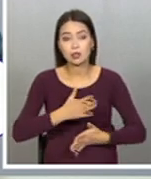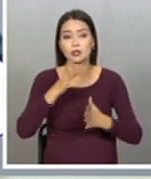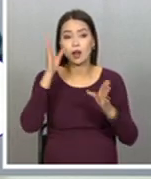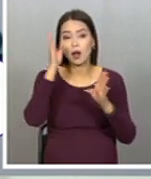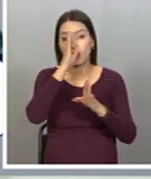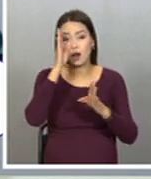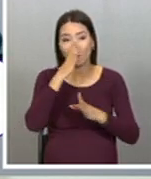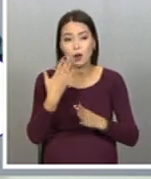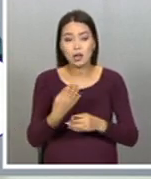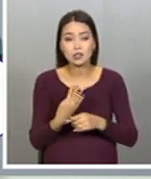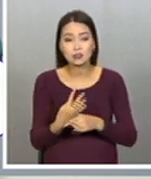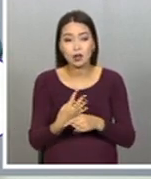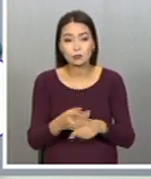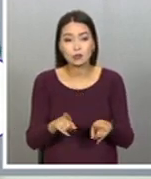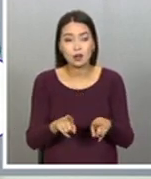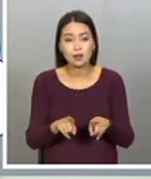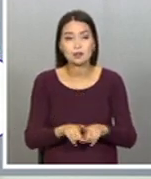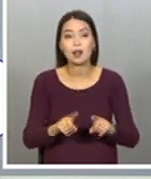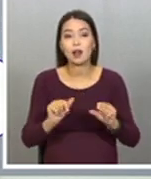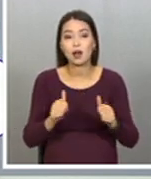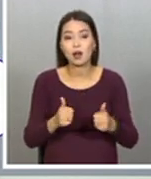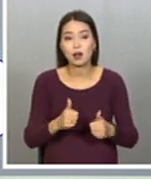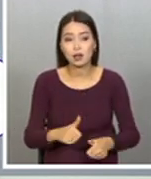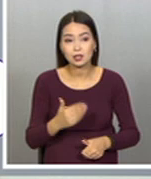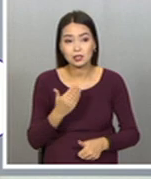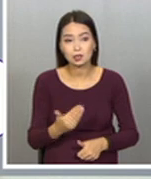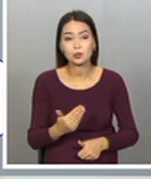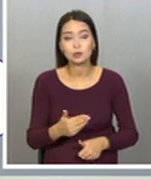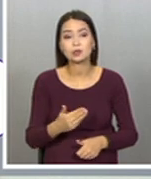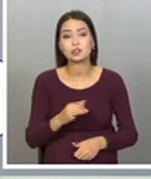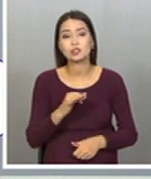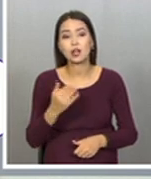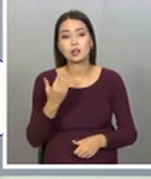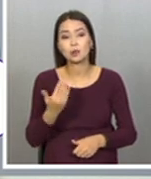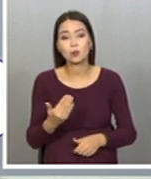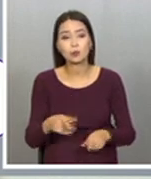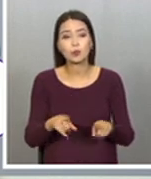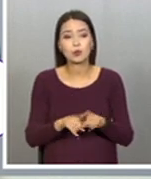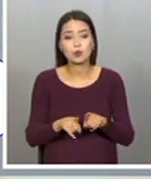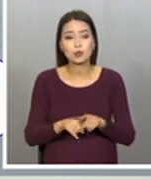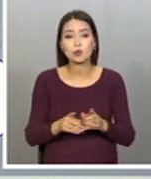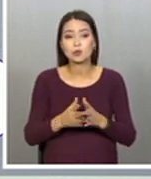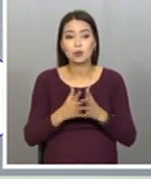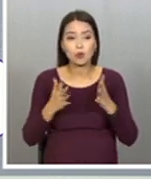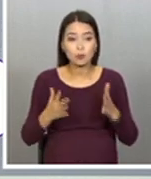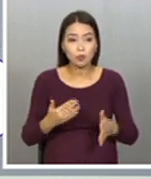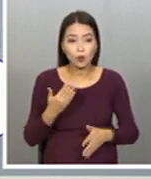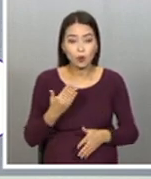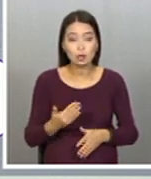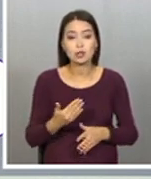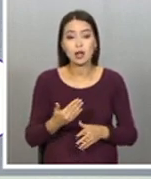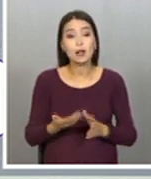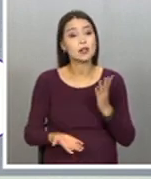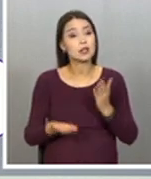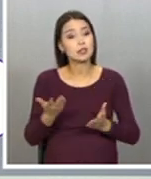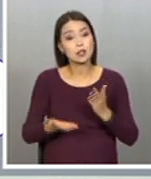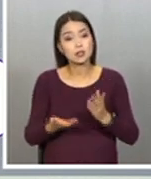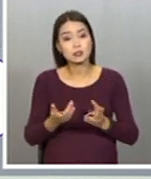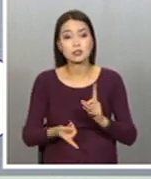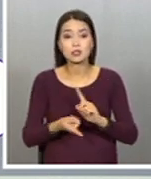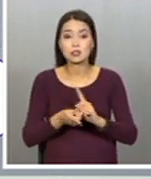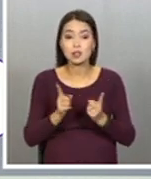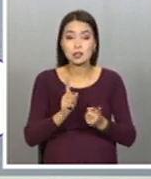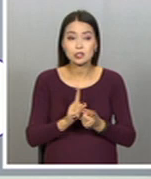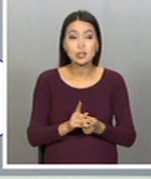арқылы жұғатын қоздырғыштардың зияны орасан зор болуы мүмкін. Ал керісінше, жеміс